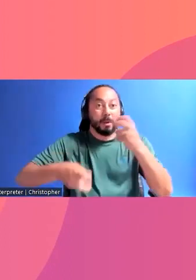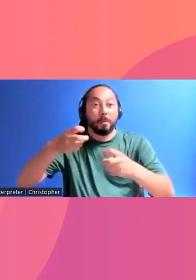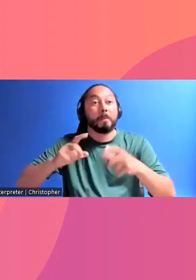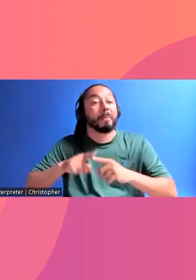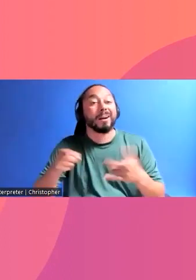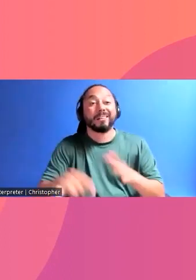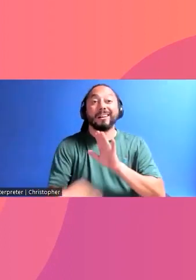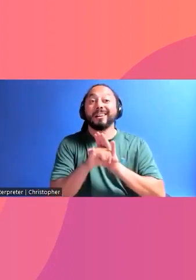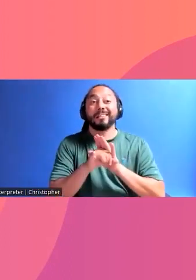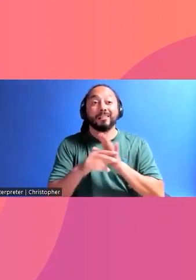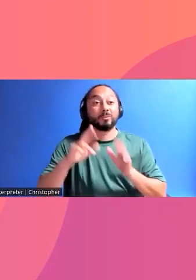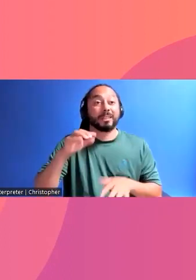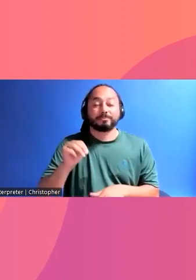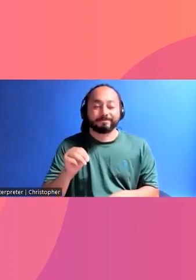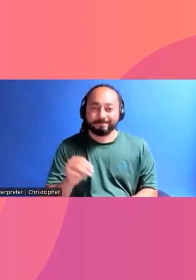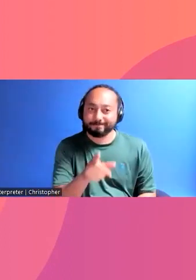noires